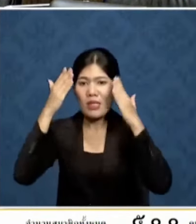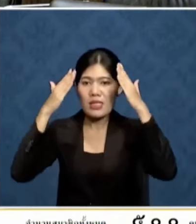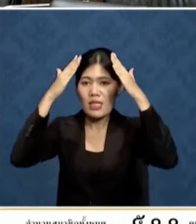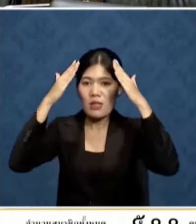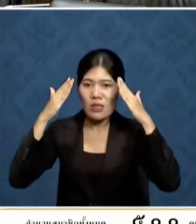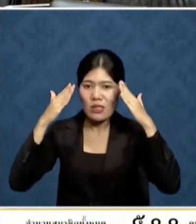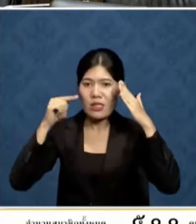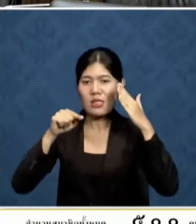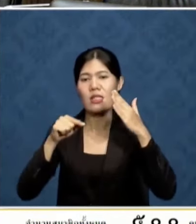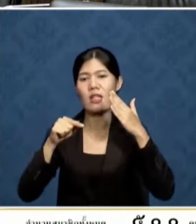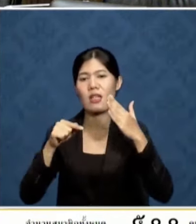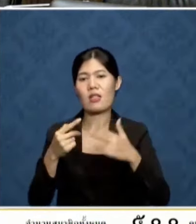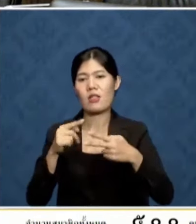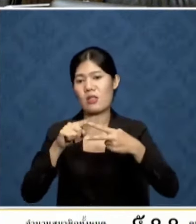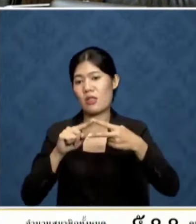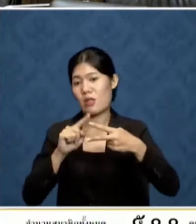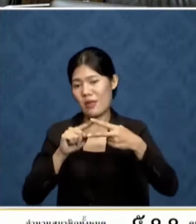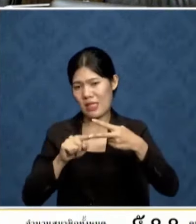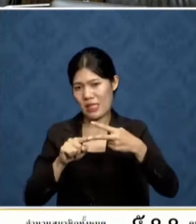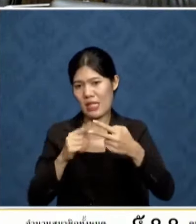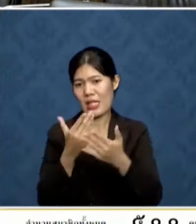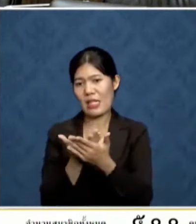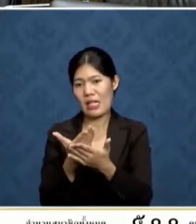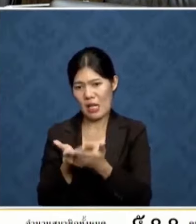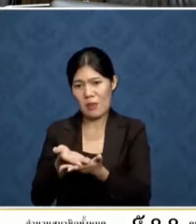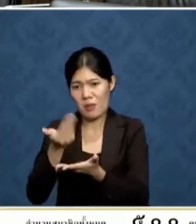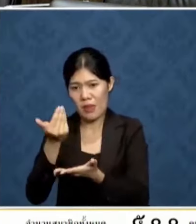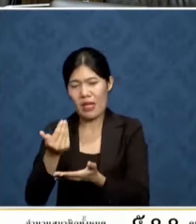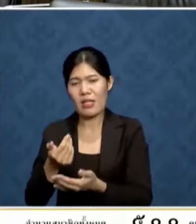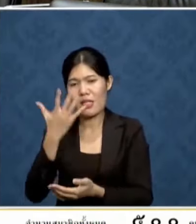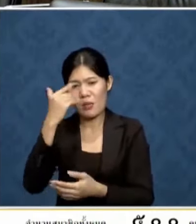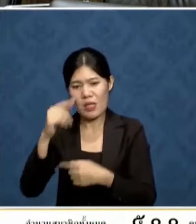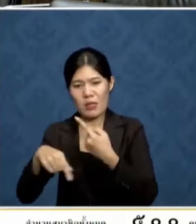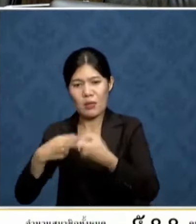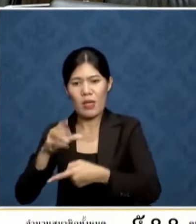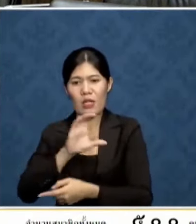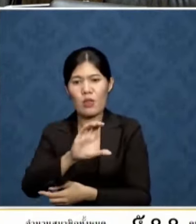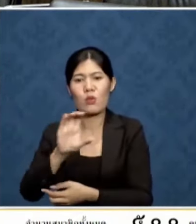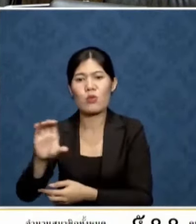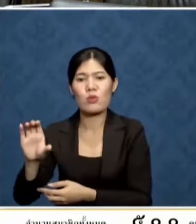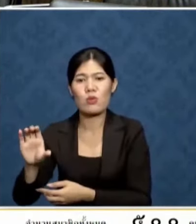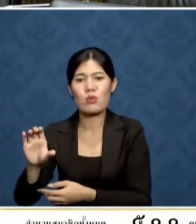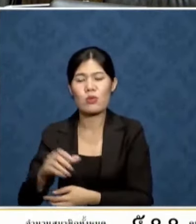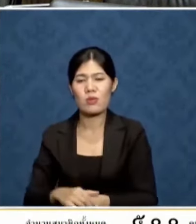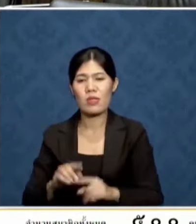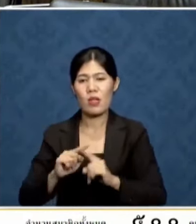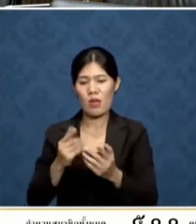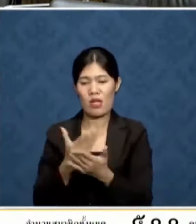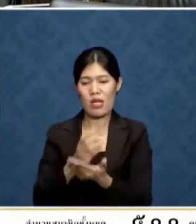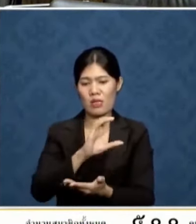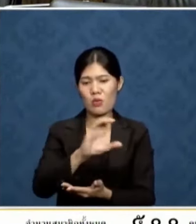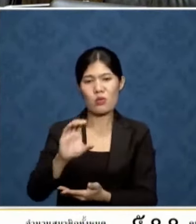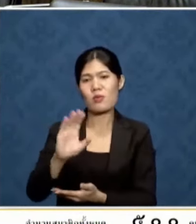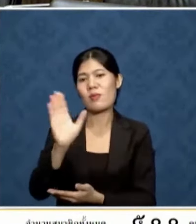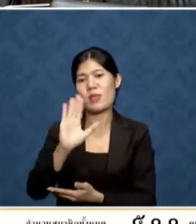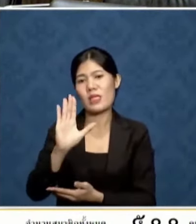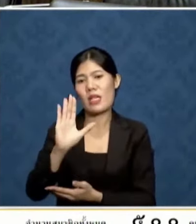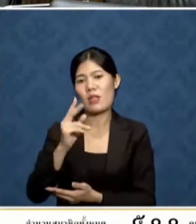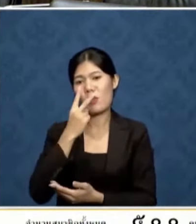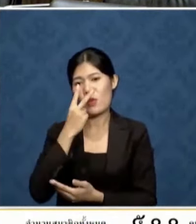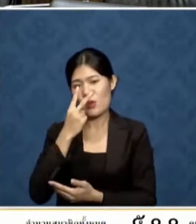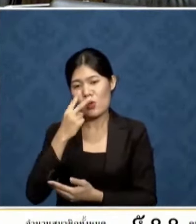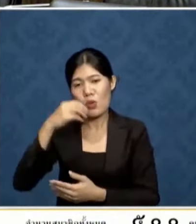2ประเทศนี้ค่าแรงสูงกว่าเรานะครับแล้วทำไมเขาไปครับโจทย์มันจึงไม่ใช่แค่เรื่องค่าแรงนะครับแต่ไปดูต้นทุนอื่นสิครับค่าไฟประเทศเหล่า